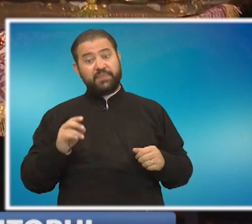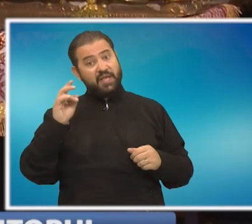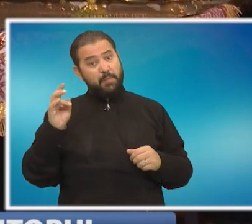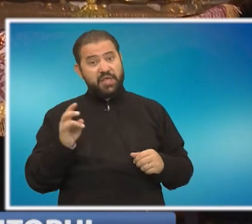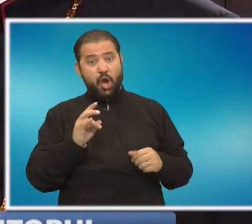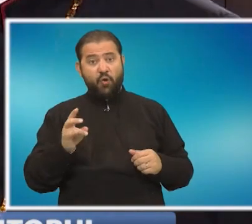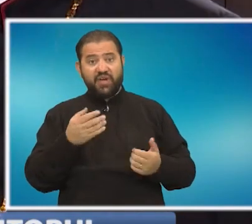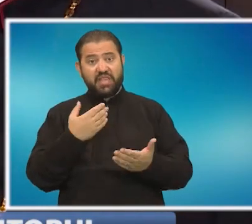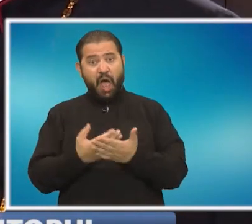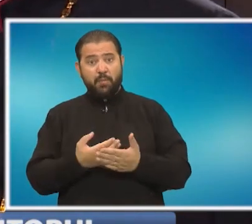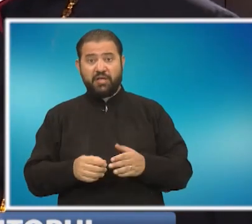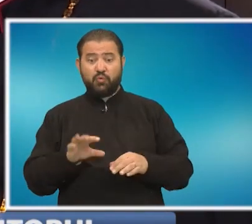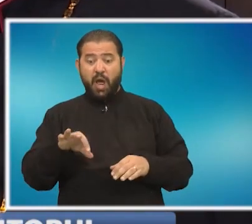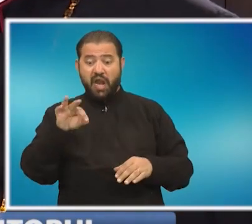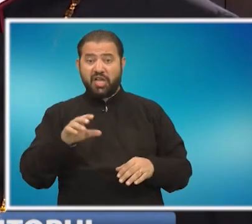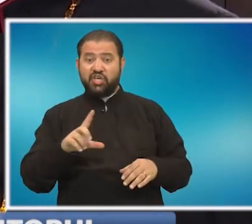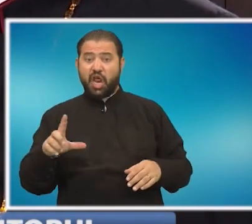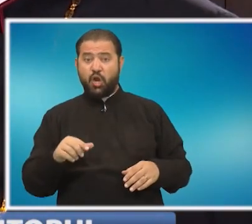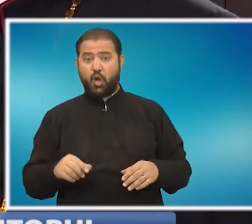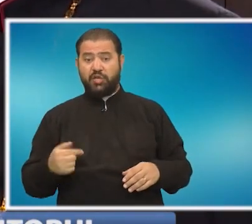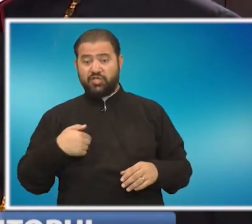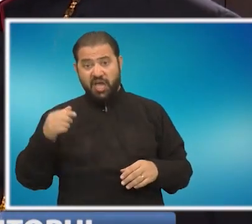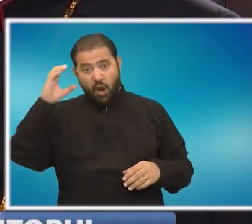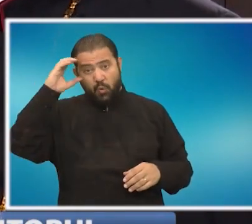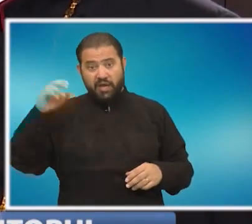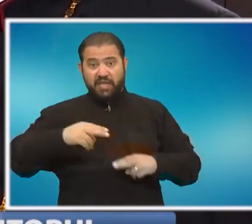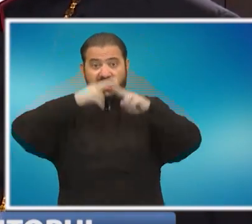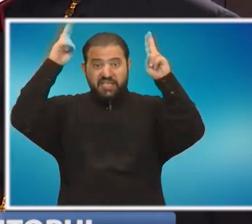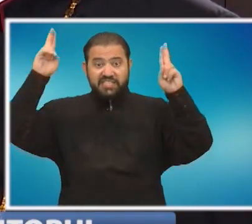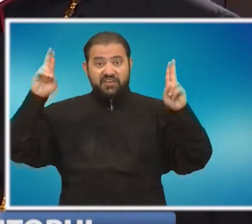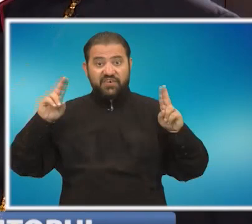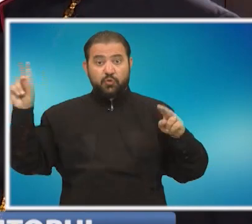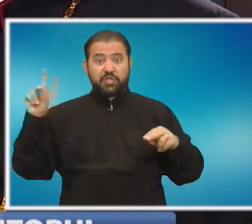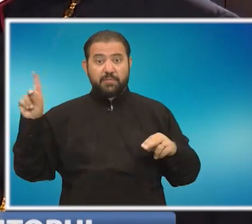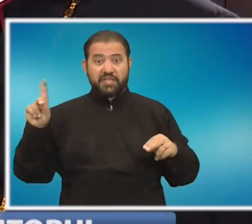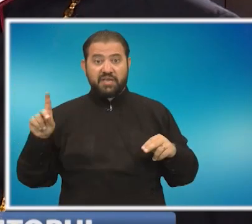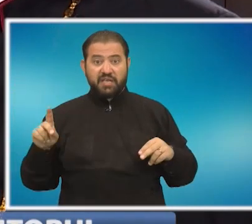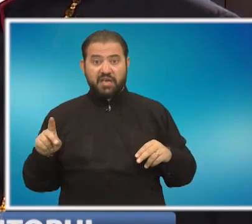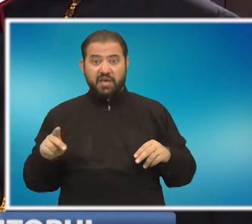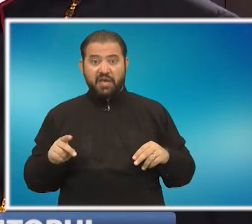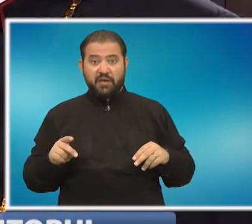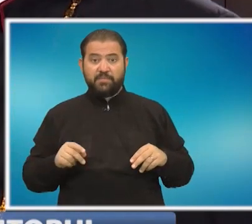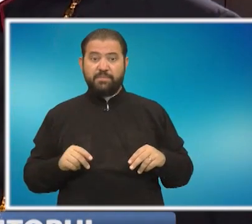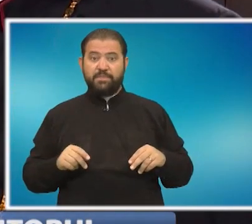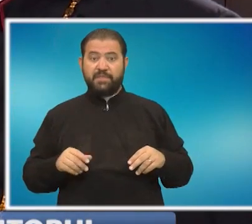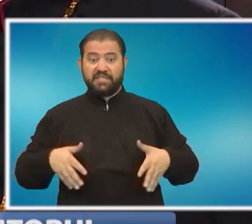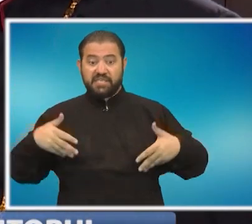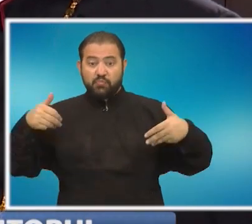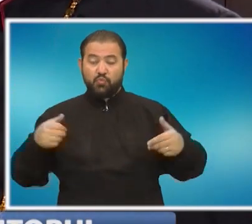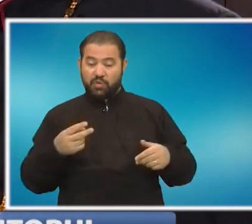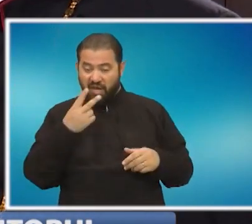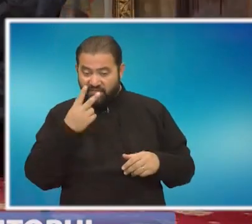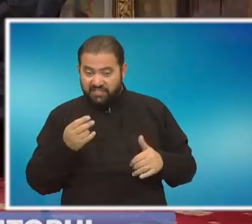binecuvântat pentru alegerea lor și sunt convins că Sfântul Dimitrie apreciază